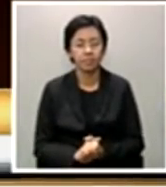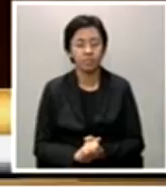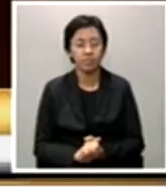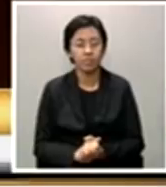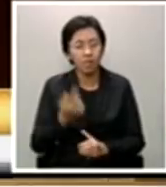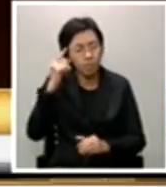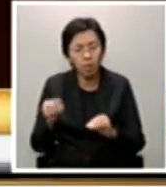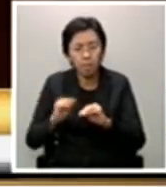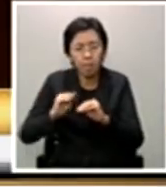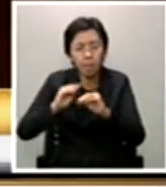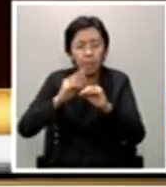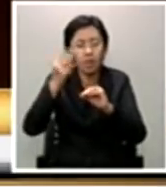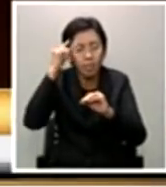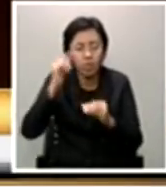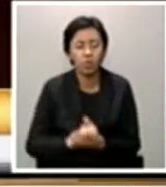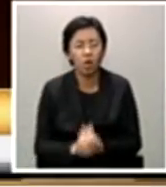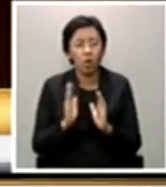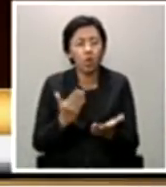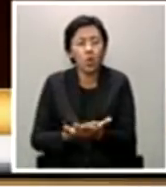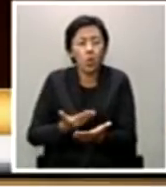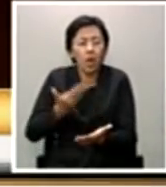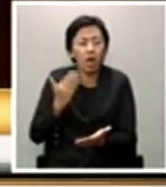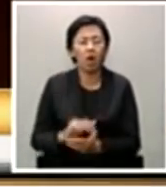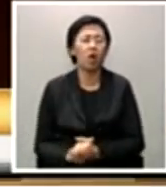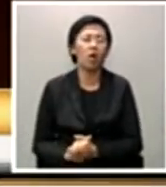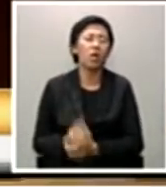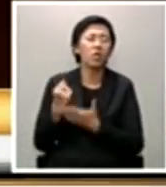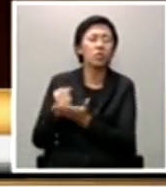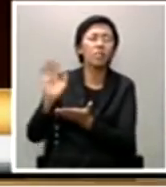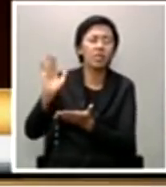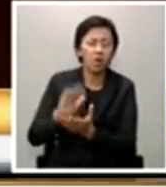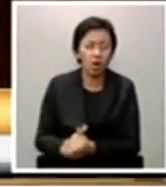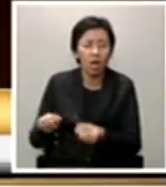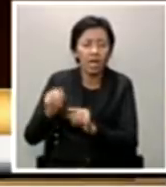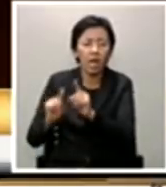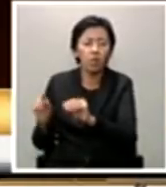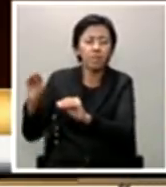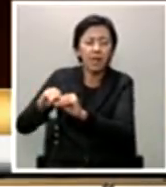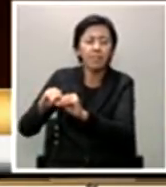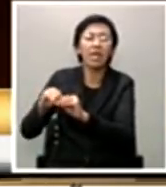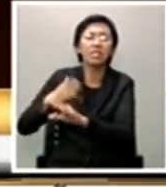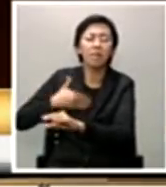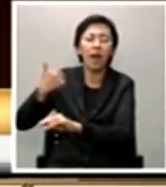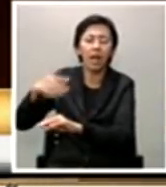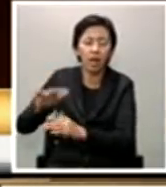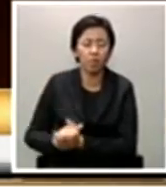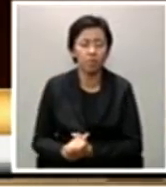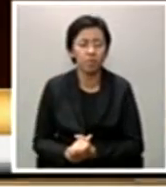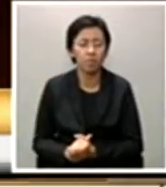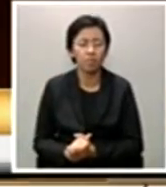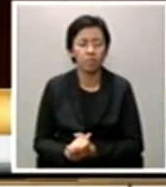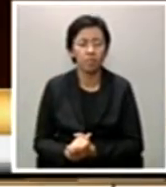หร่ไม่รู้เท่าไหร่เท่าไหร่เจ้าสัวเหรอไม่ต้องเอื้อเขาหรอกแค่หุ้นขึ้นเขาก็สบายแล้วไปเอื้อทำไม